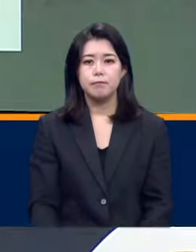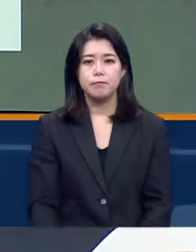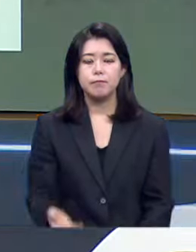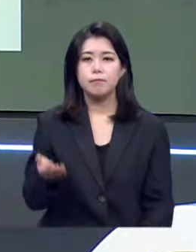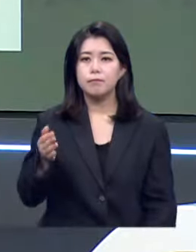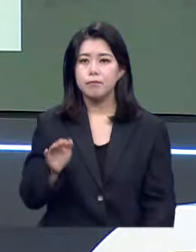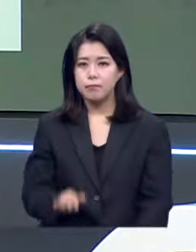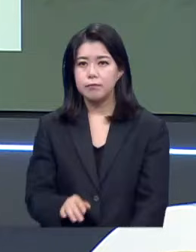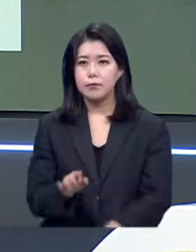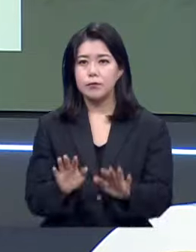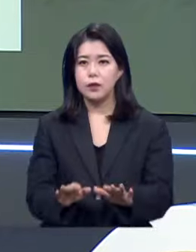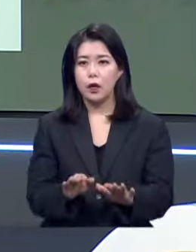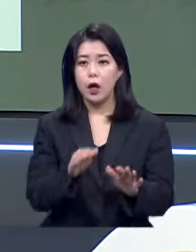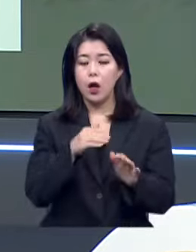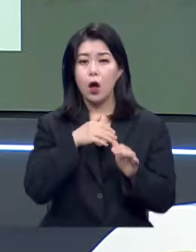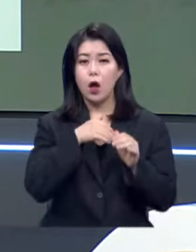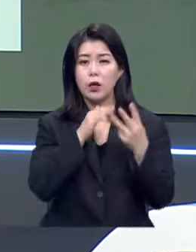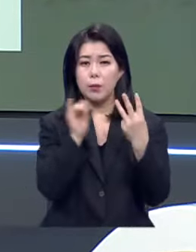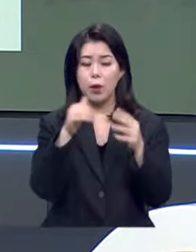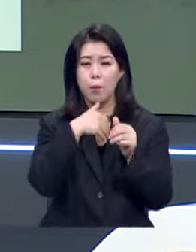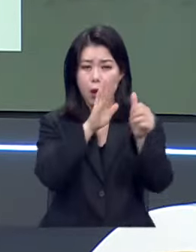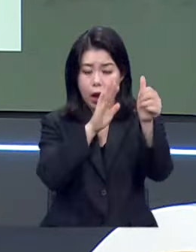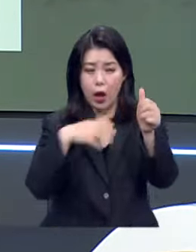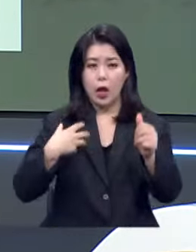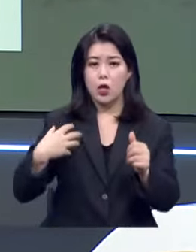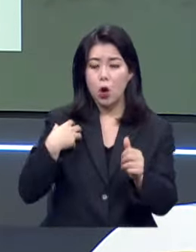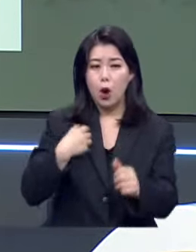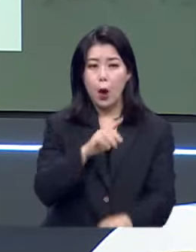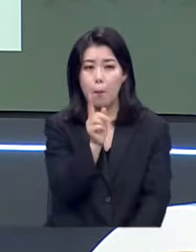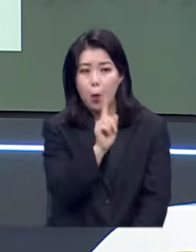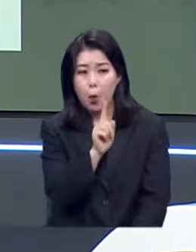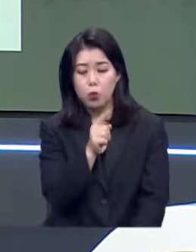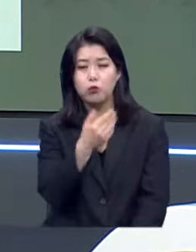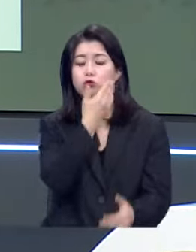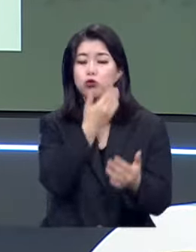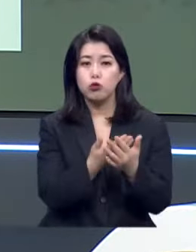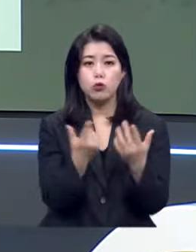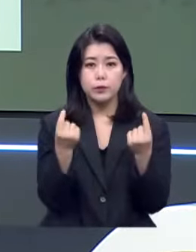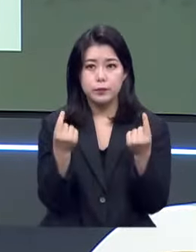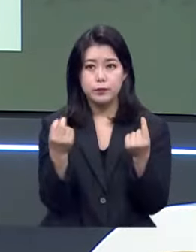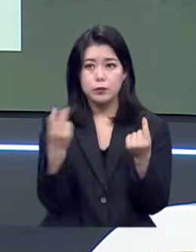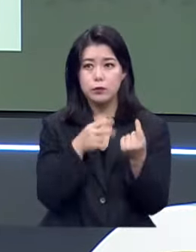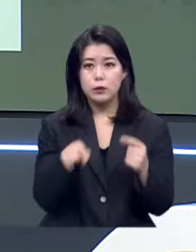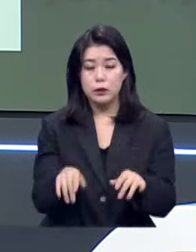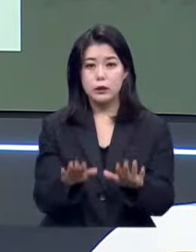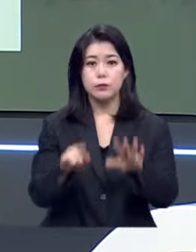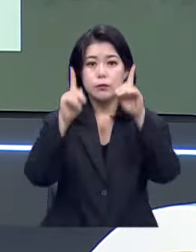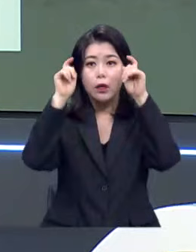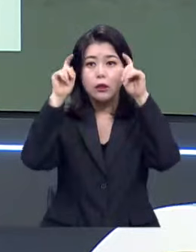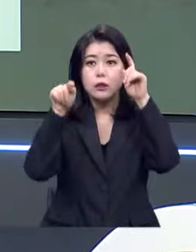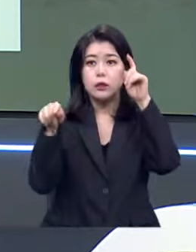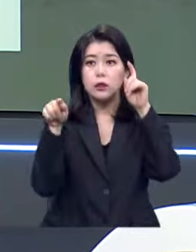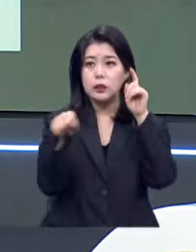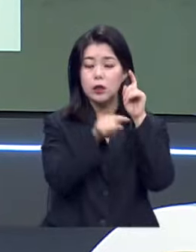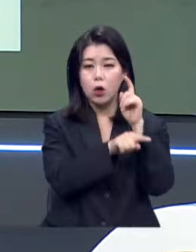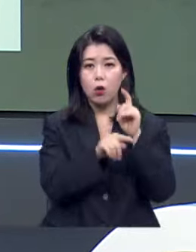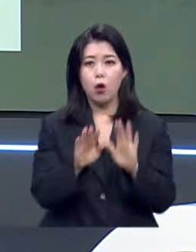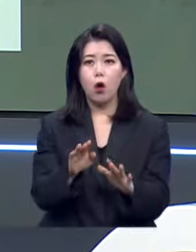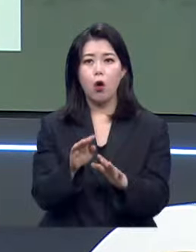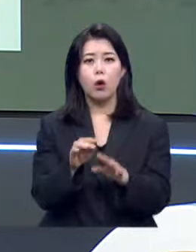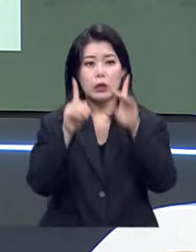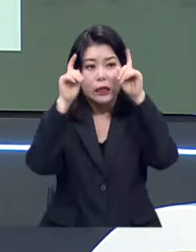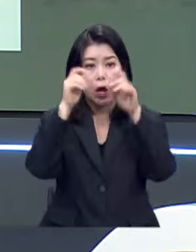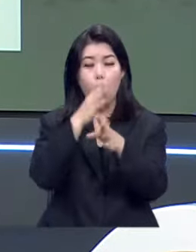사실 어떤 사람들이 갔느냐 어떤 역할을 할 거냐 포인트는 포인트인데 지금이 사진이 있죠 보이는이 사진 이게 언제